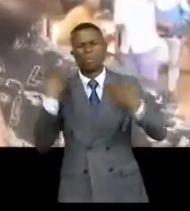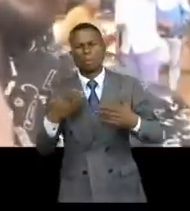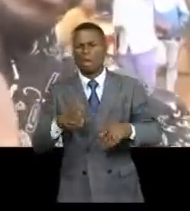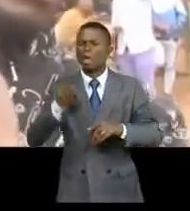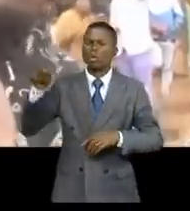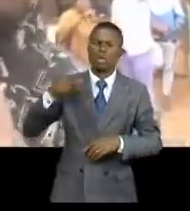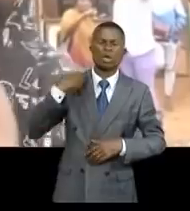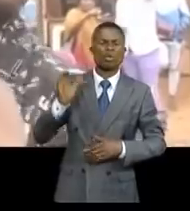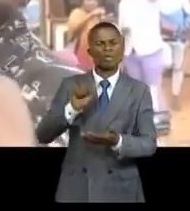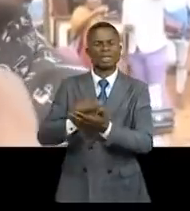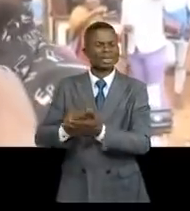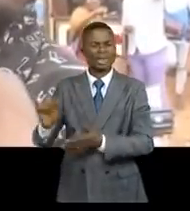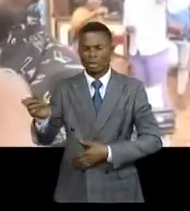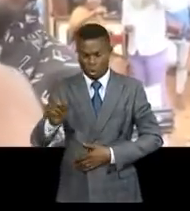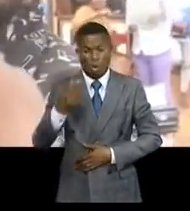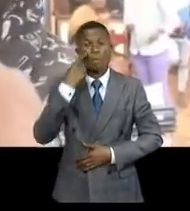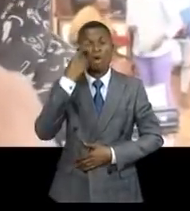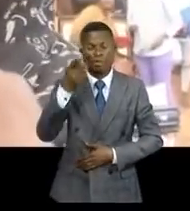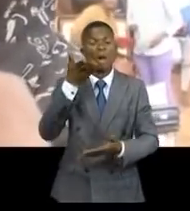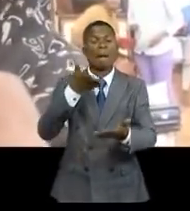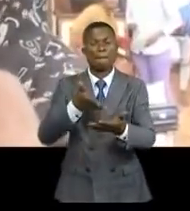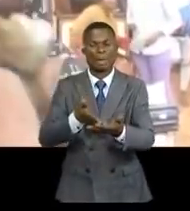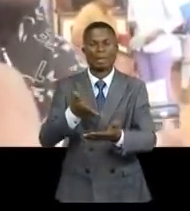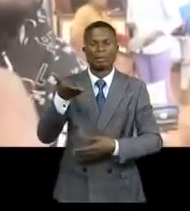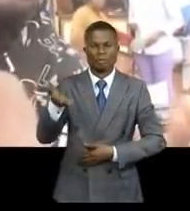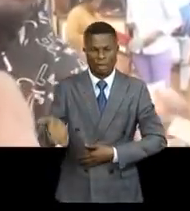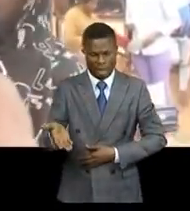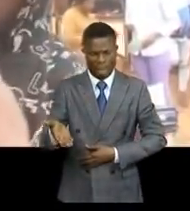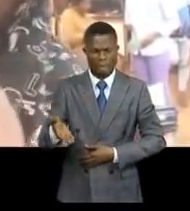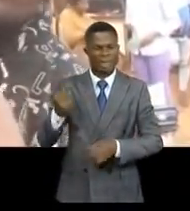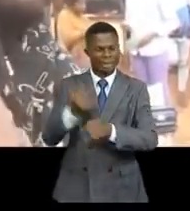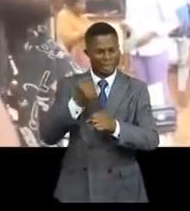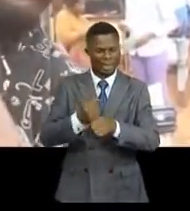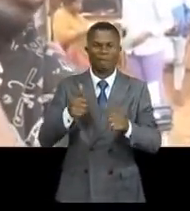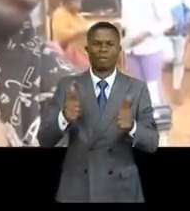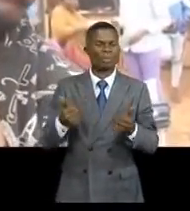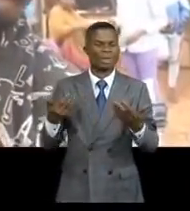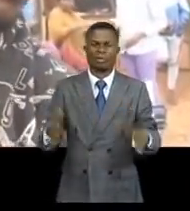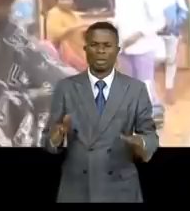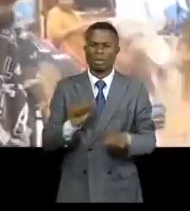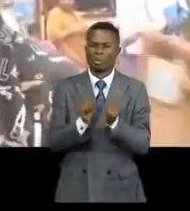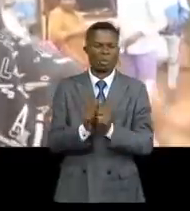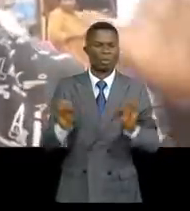Banzangou. Quoi que les gens disent, ce sont les œuvres qui comptent, qu'il fasse son travail.